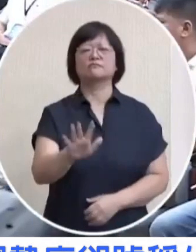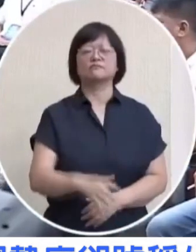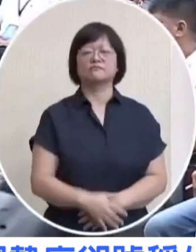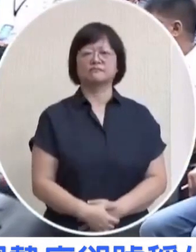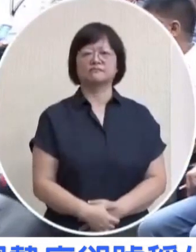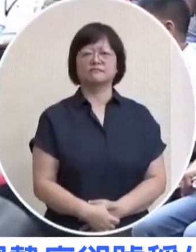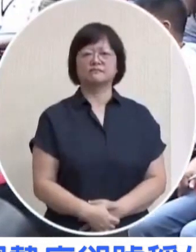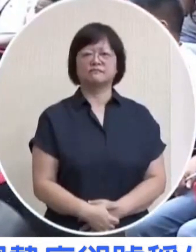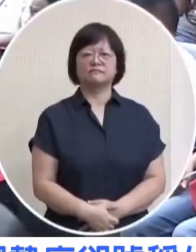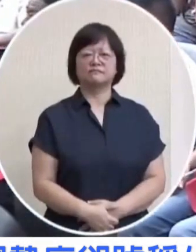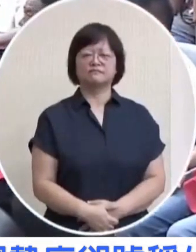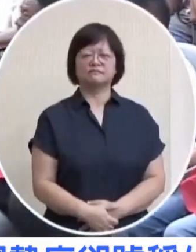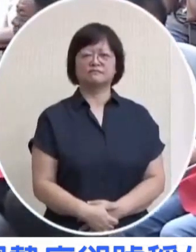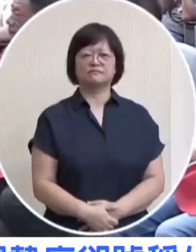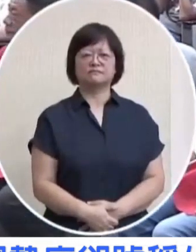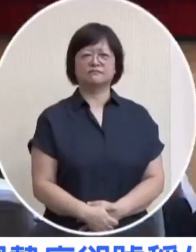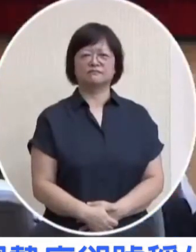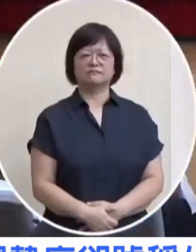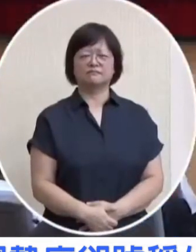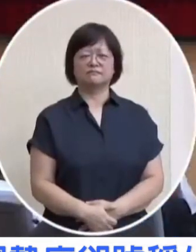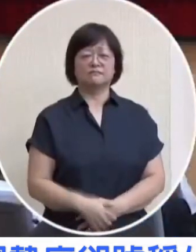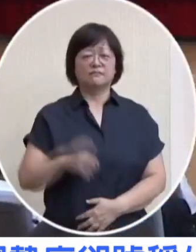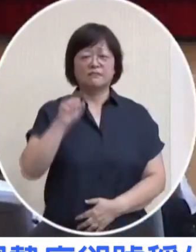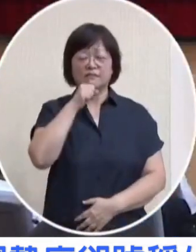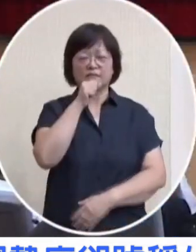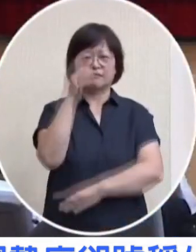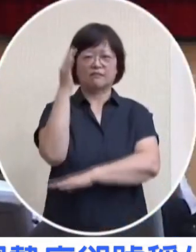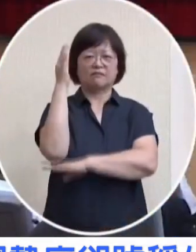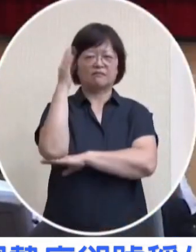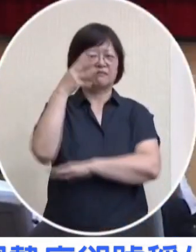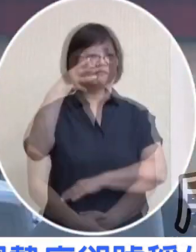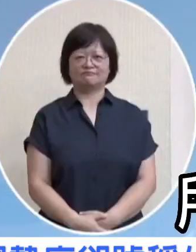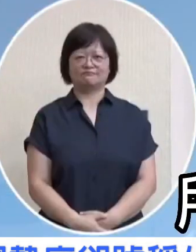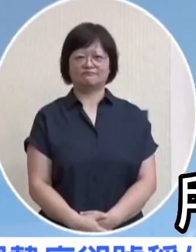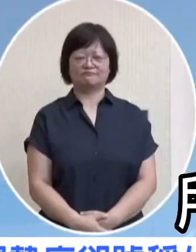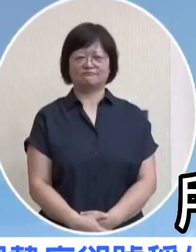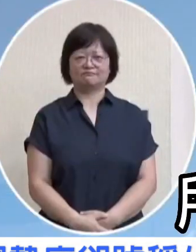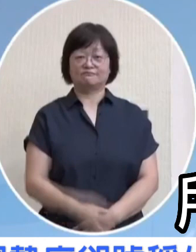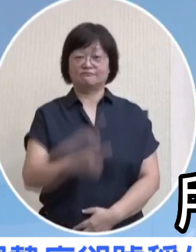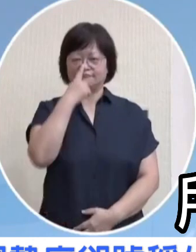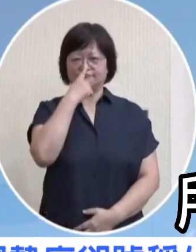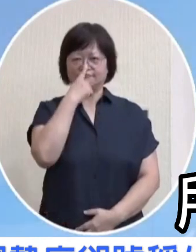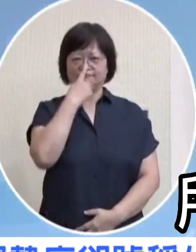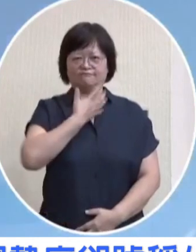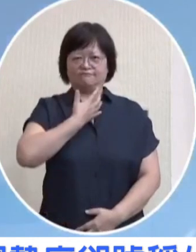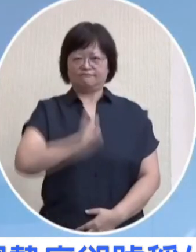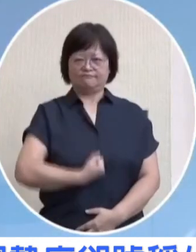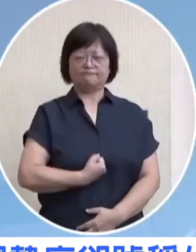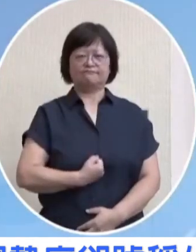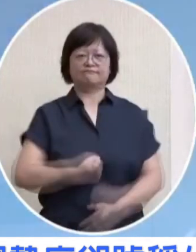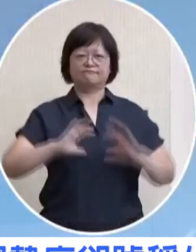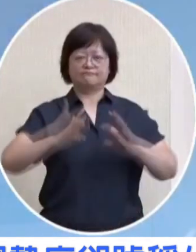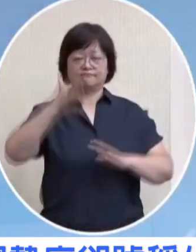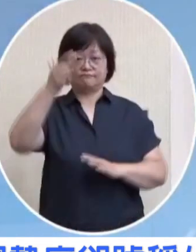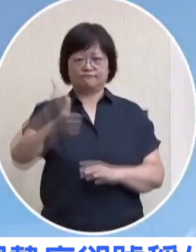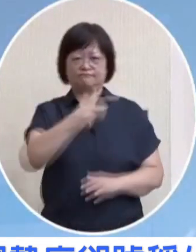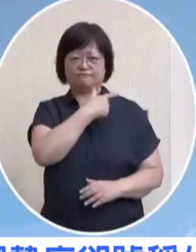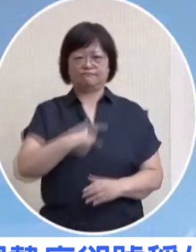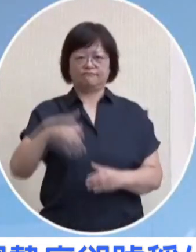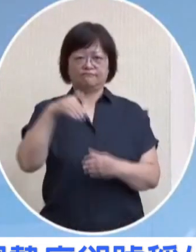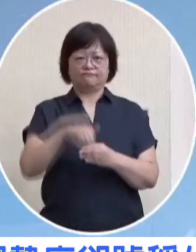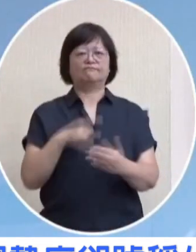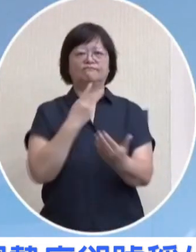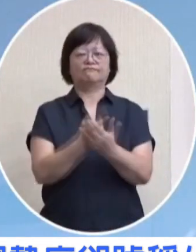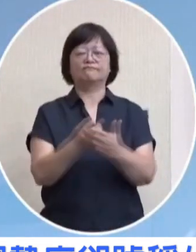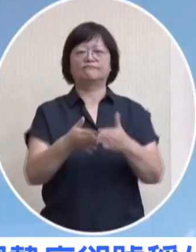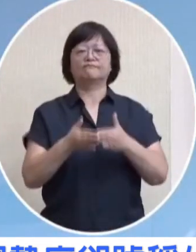放眼台湾政坛，舍我其谁？所以我决定参选总统，以实际的